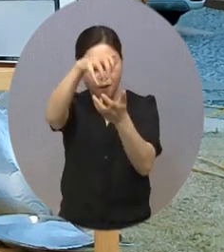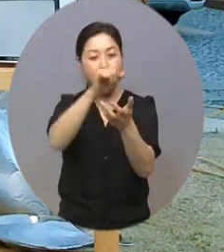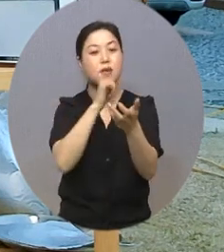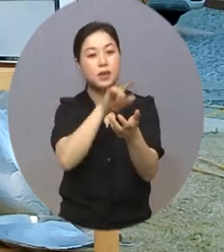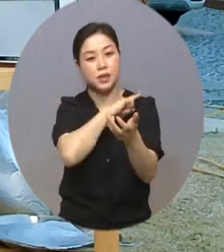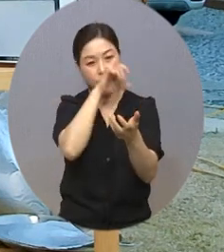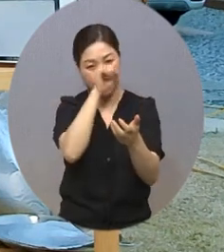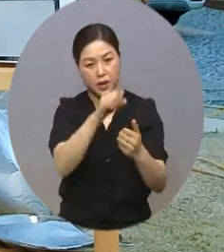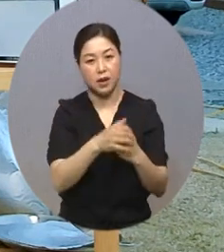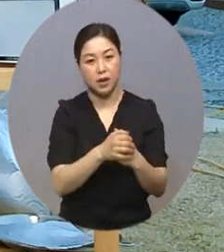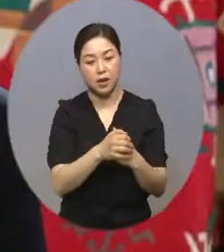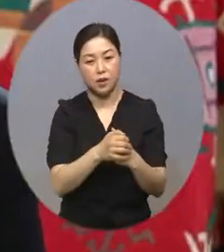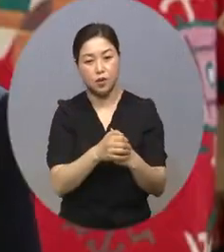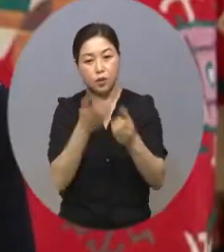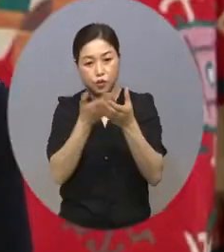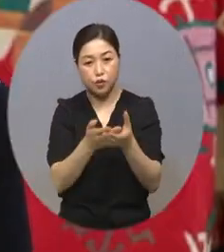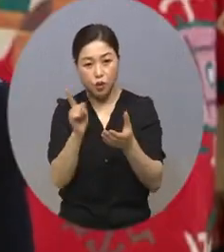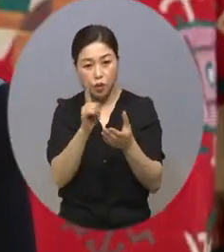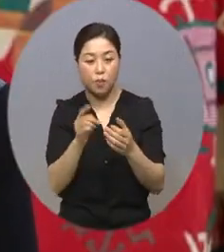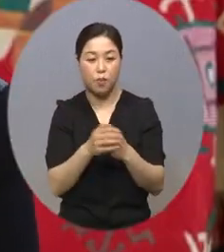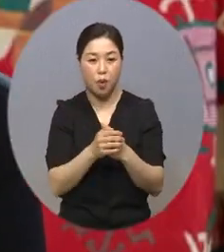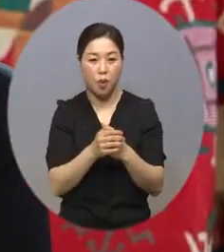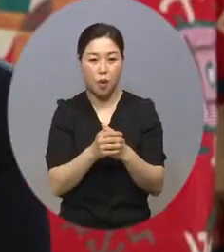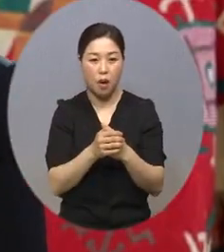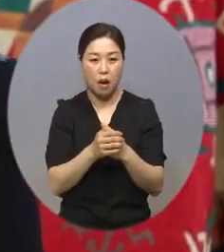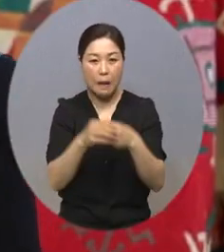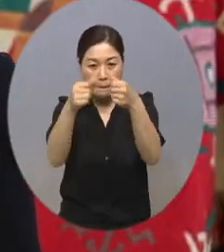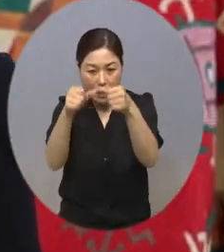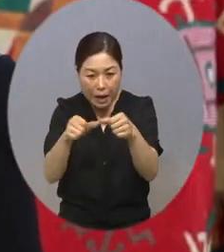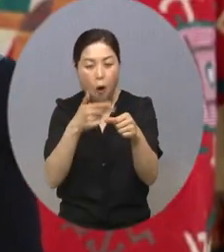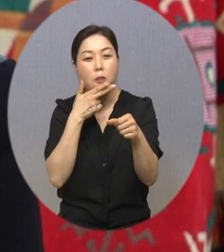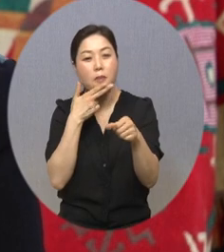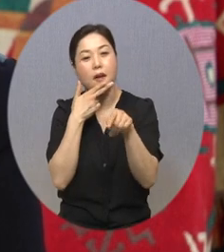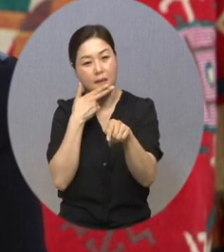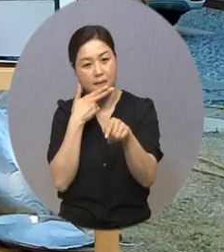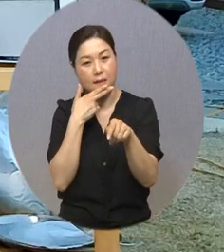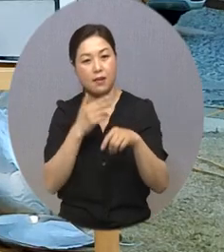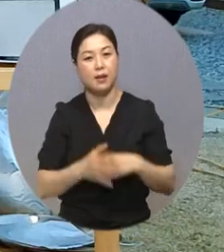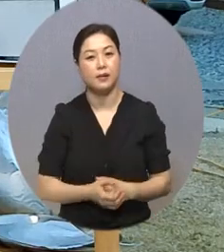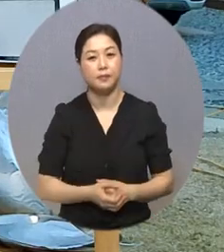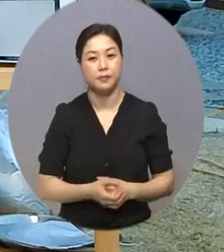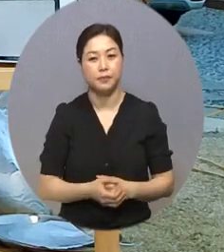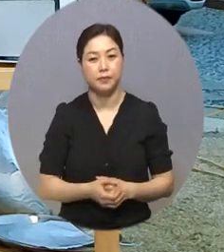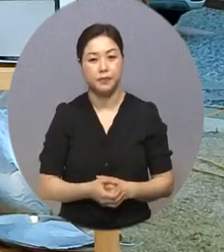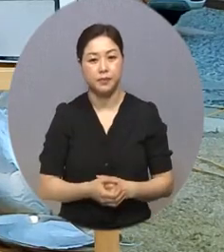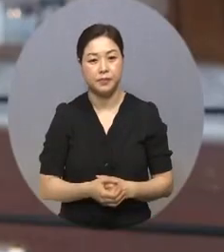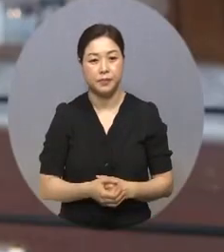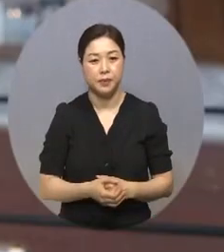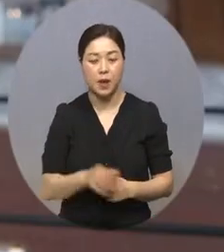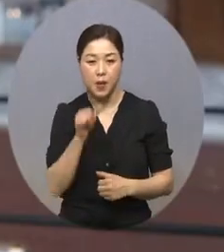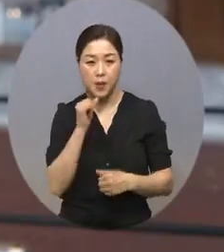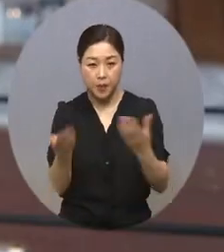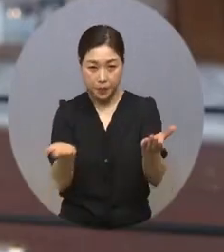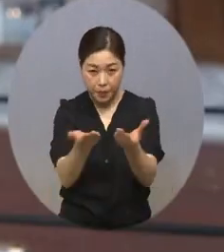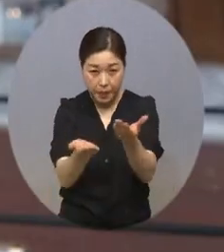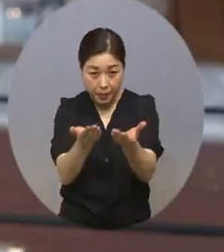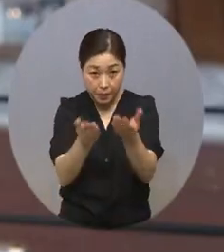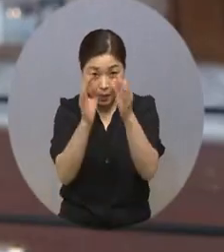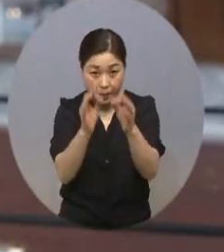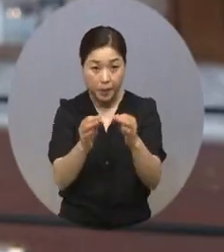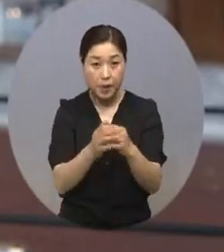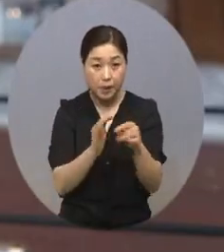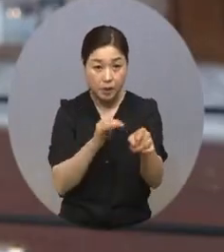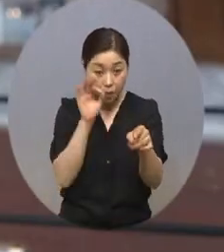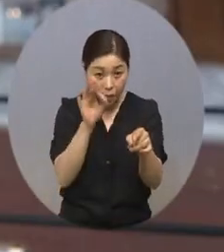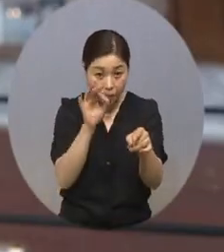나 중요하겠죠 10 점도가 외 법 3 아 으 요기 한번 보여드릴까요 예 * 정부가 이